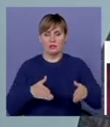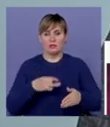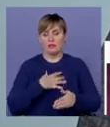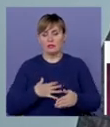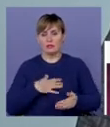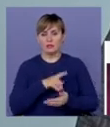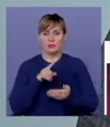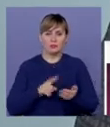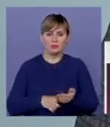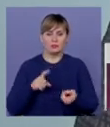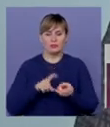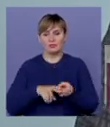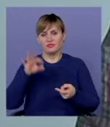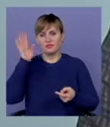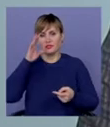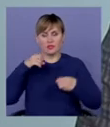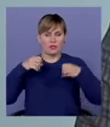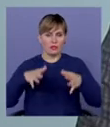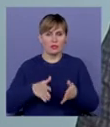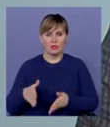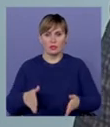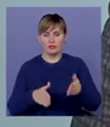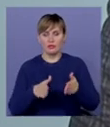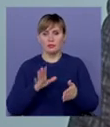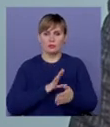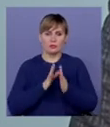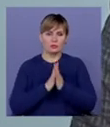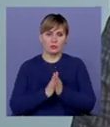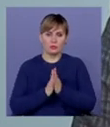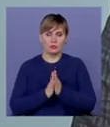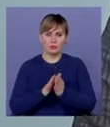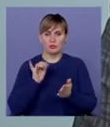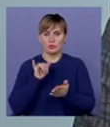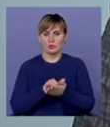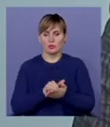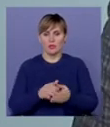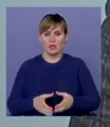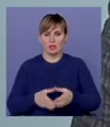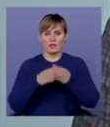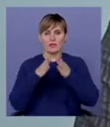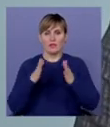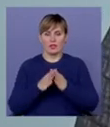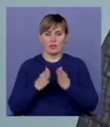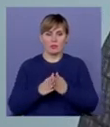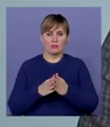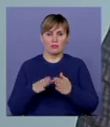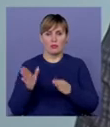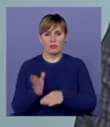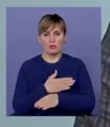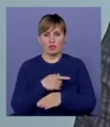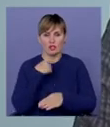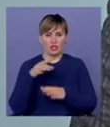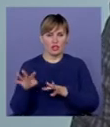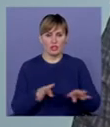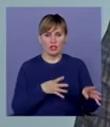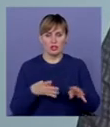вопросов, касающихся водоснабжения, освещения и дорог, звучали просьбы установить лифты в домах, убрать назойливую шашлычную.